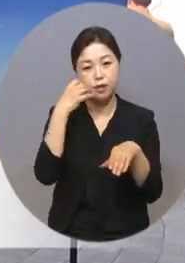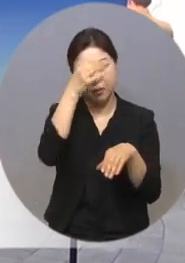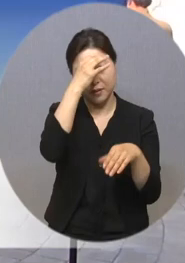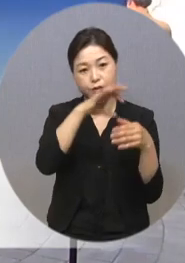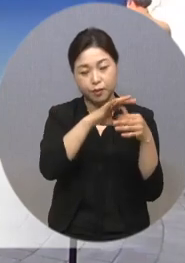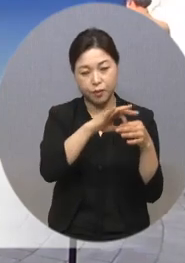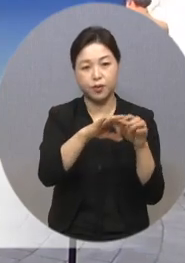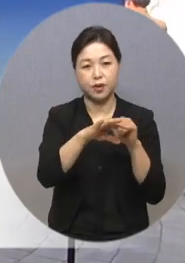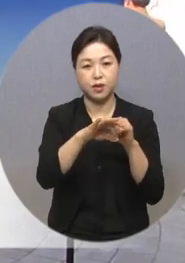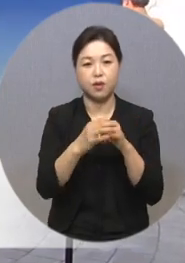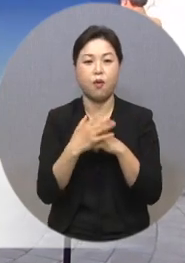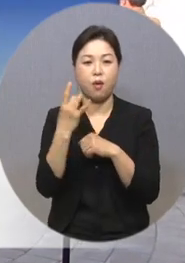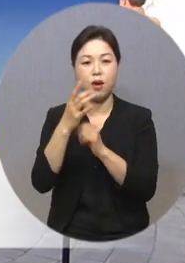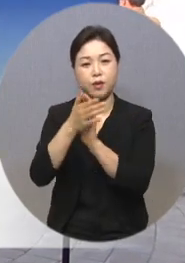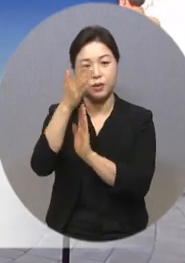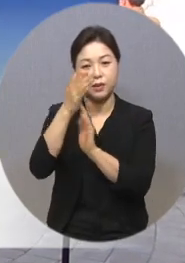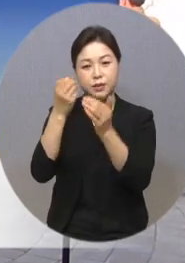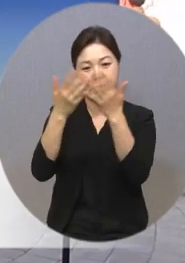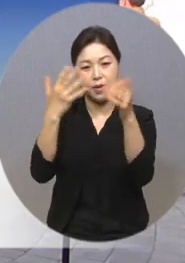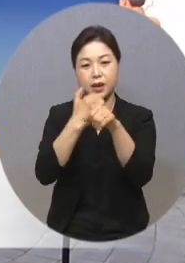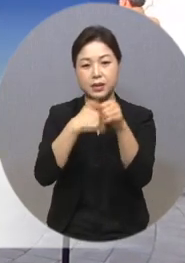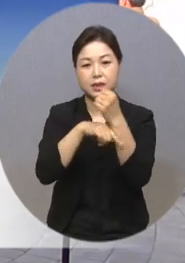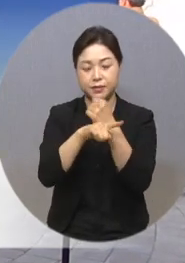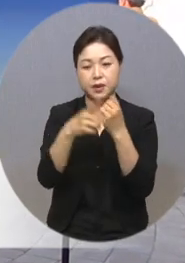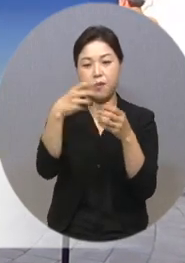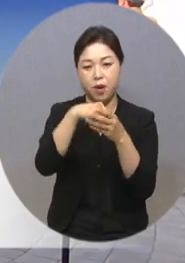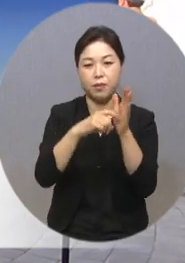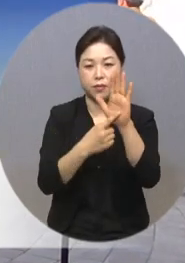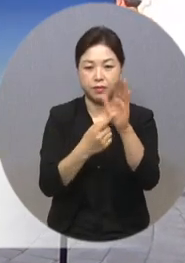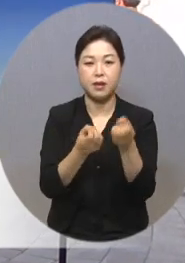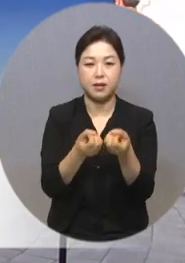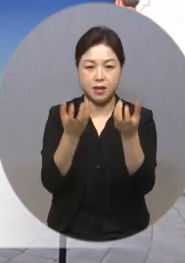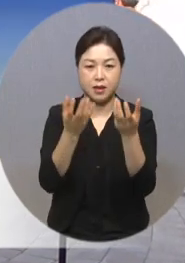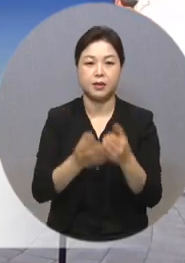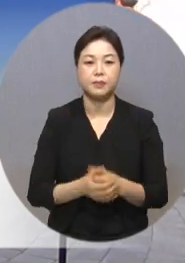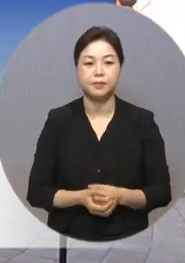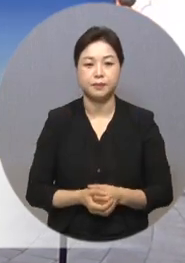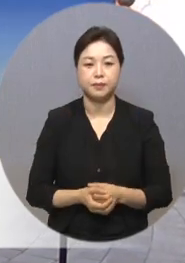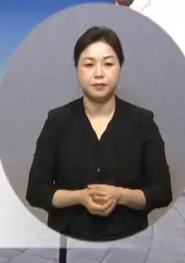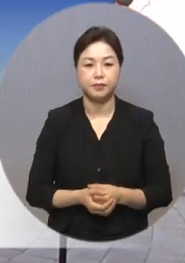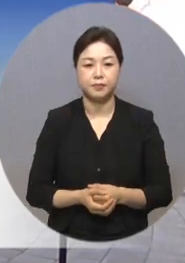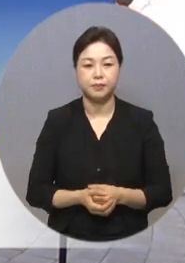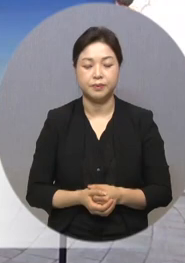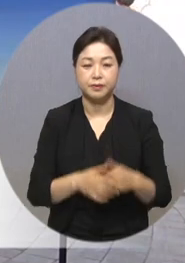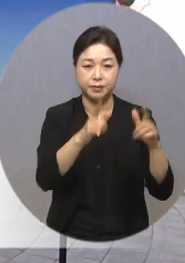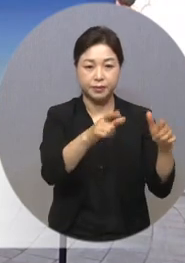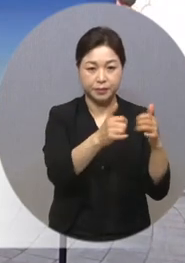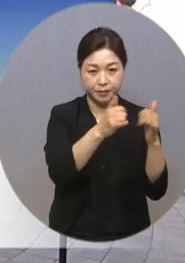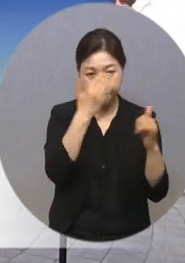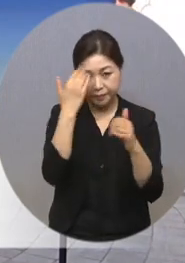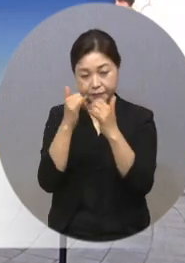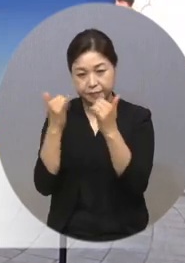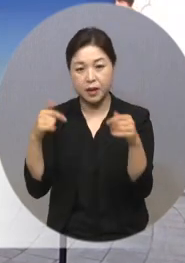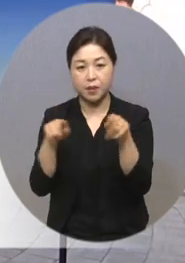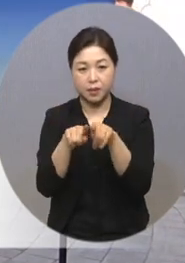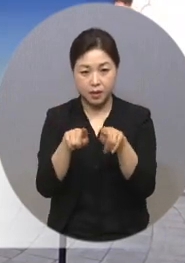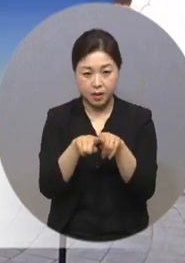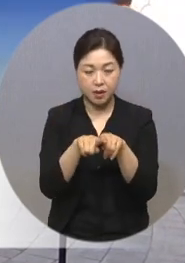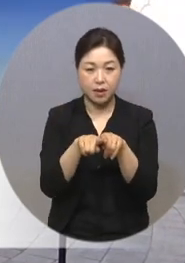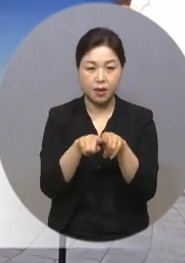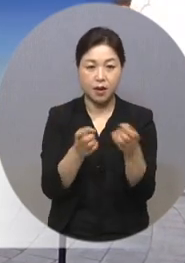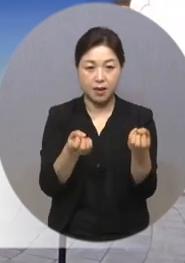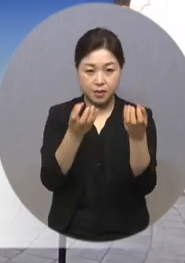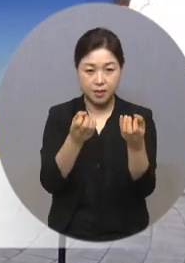호주는 밝히다 않은 의미를 담아서 살이 준비하는 되었습니다 에 주민들과 청년들이 함께